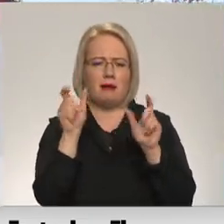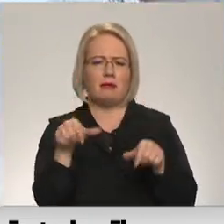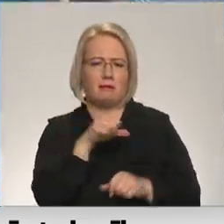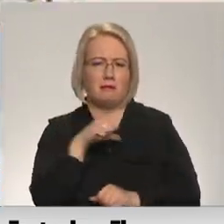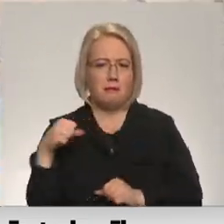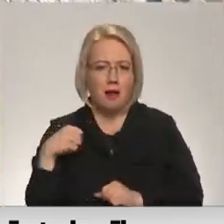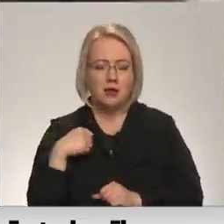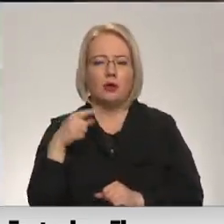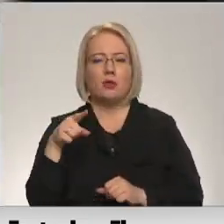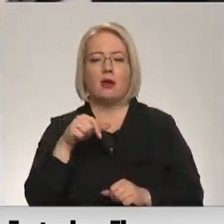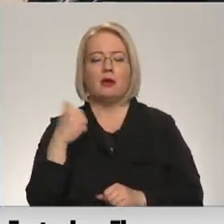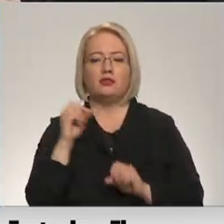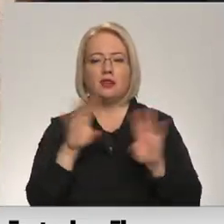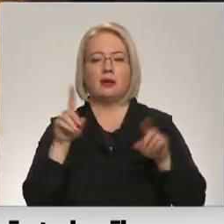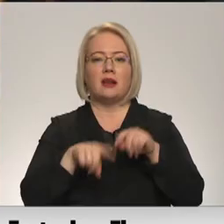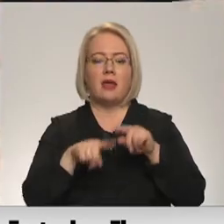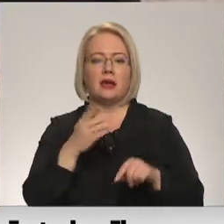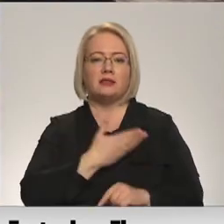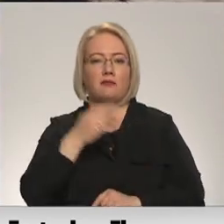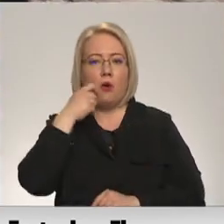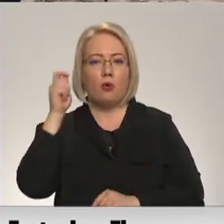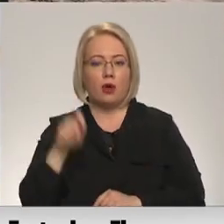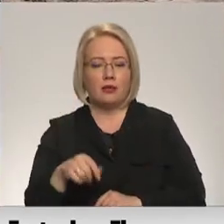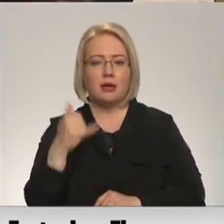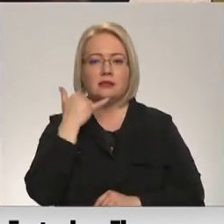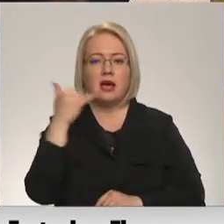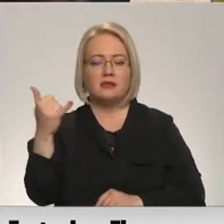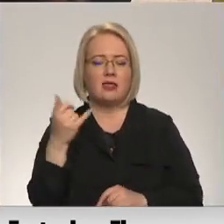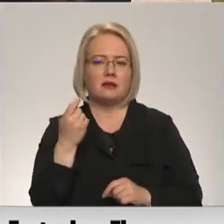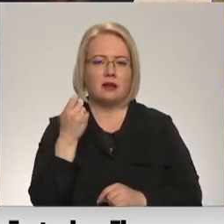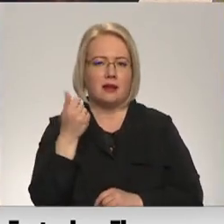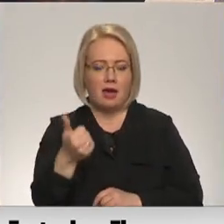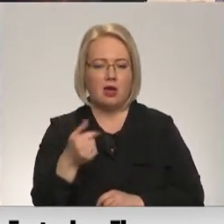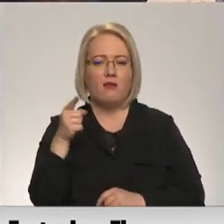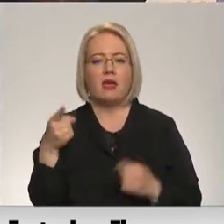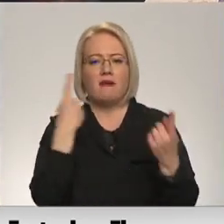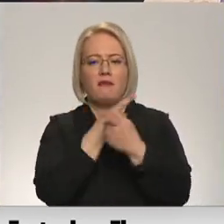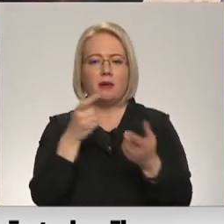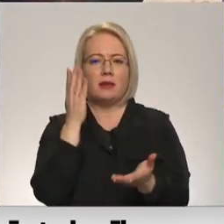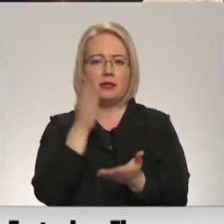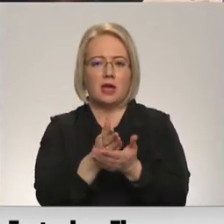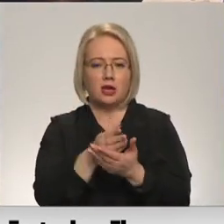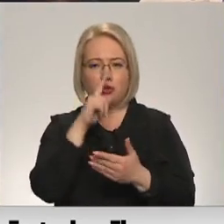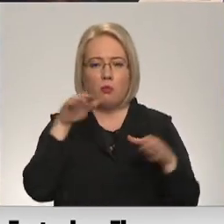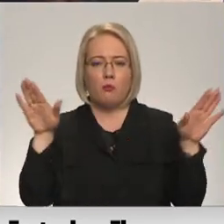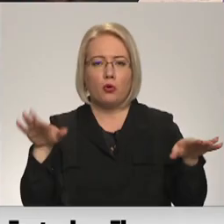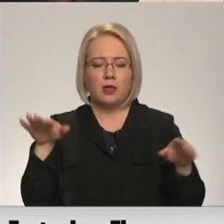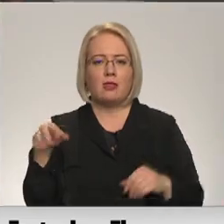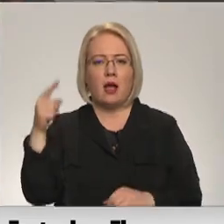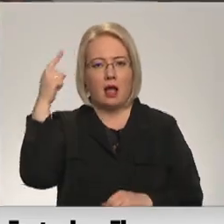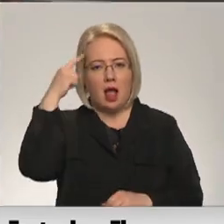ka pašai radinieki dzīvo Ukrainā. Ar tiem sazināties izdodas reti. Viņas vēstījums ir tieši. Putina galvā ir tikai